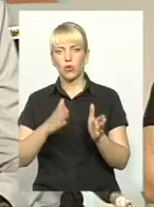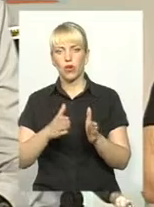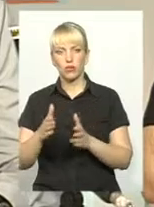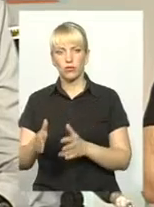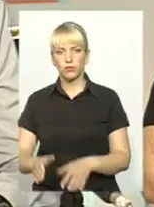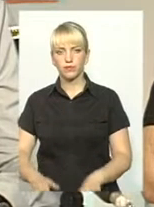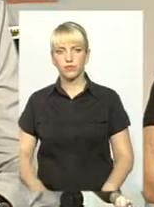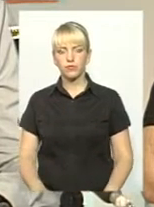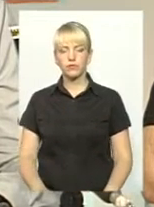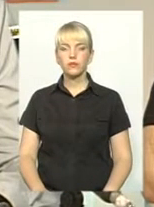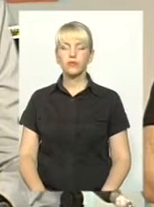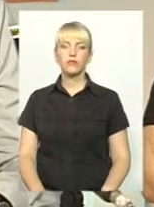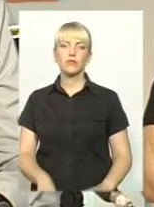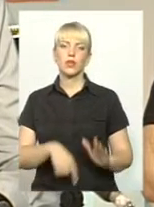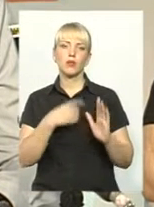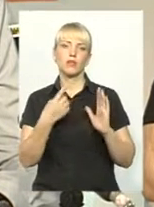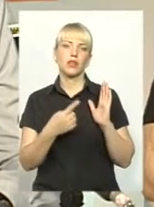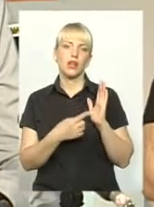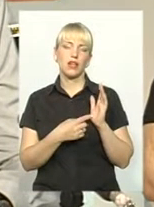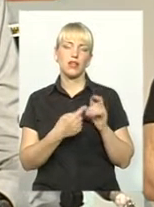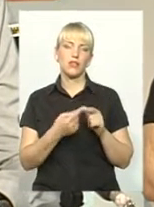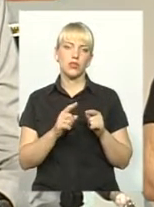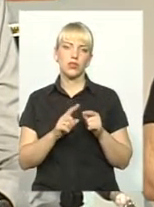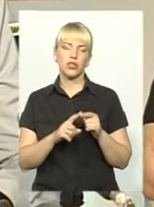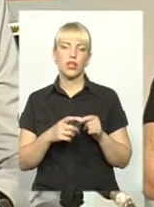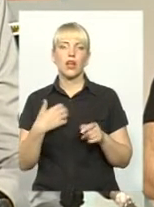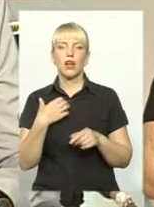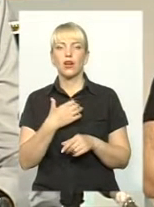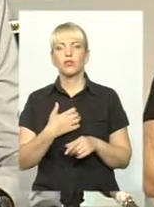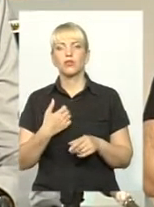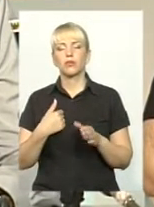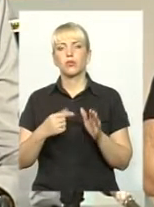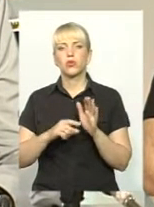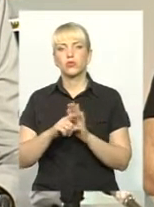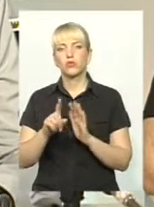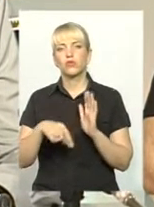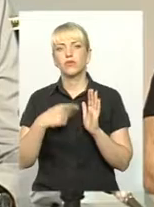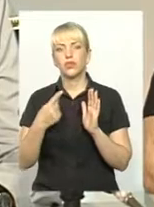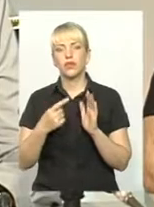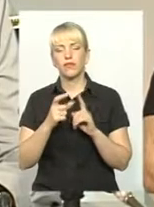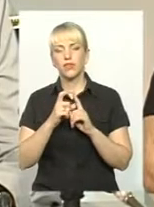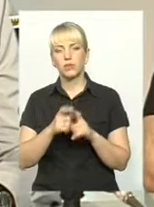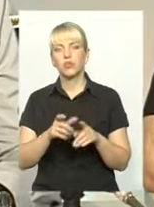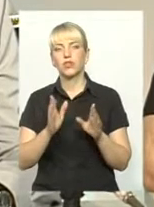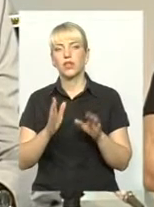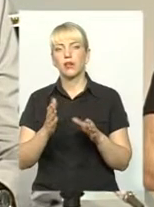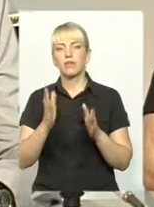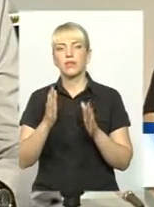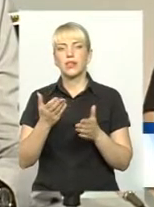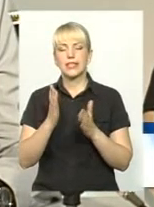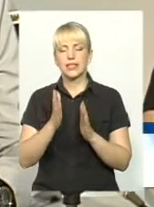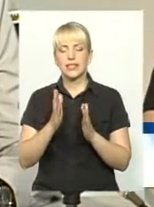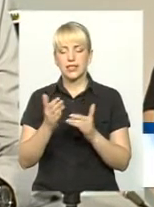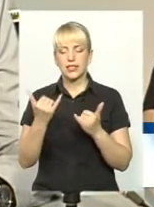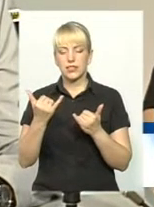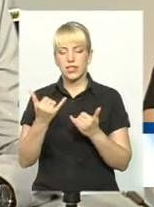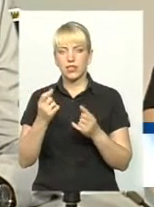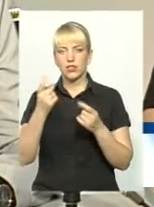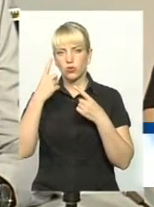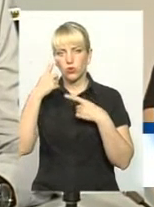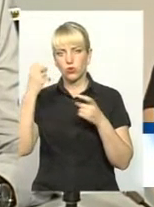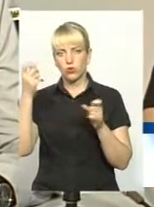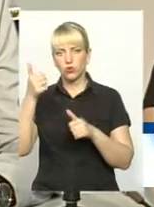Питання дуже слушне і актуальне. Я розпочну відповідь таким чином. Ми лише оголосили конкурс. І ми